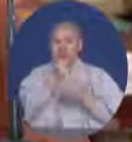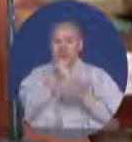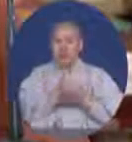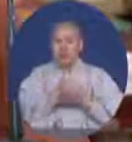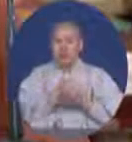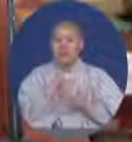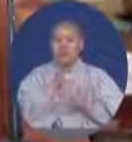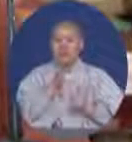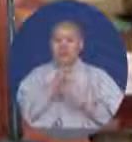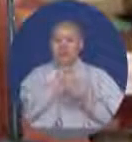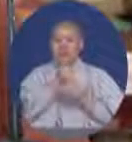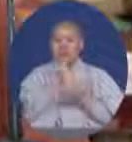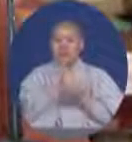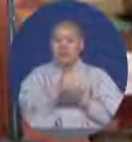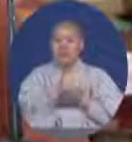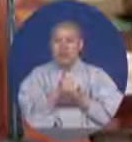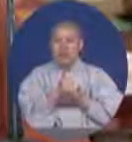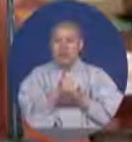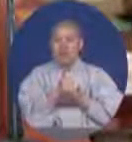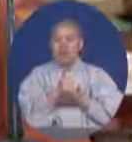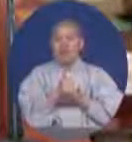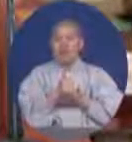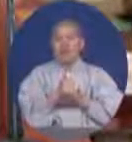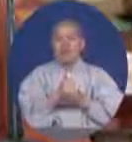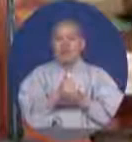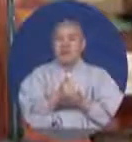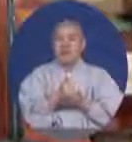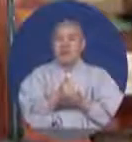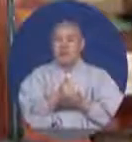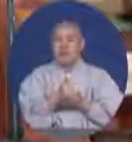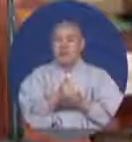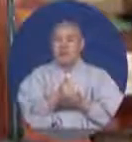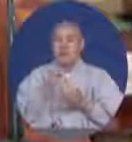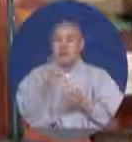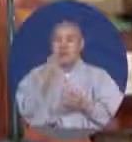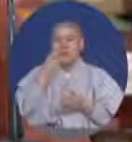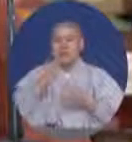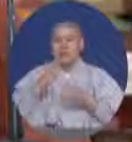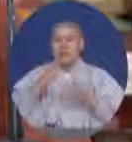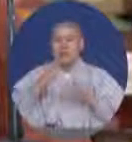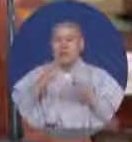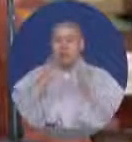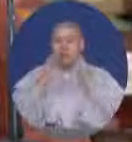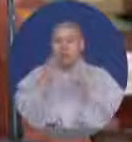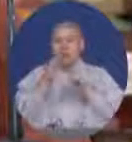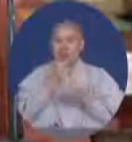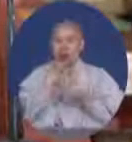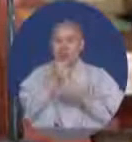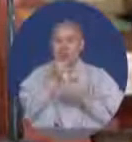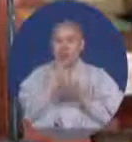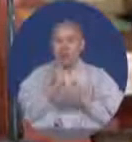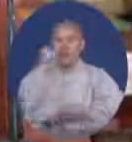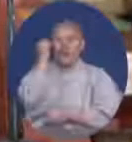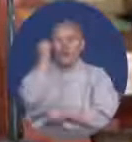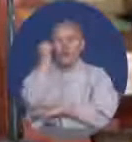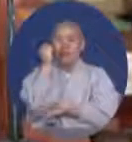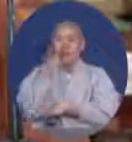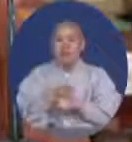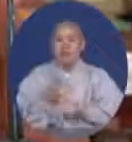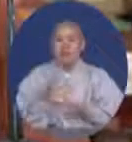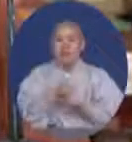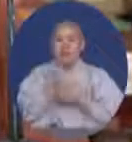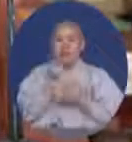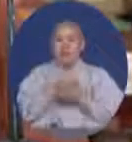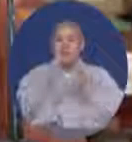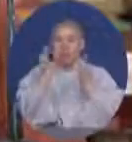신불, 삼매가 부처님이신 삼매불, 본성이 부처님이신 본성불,